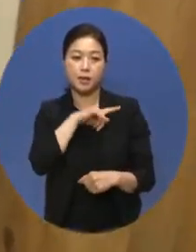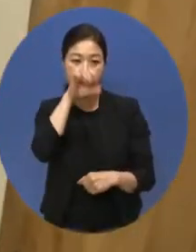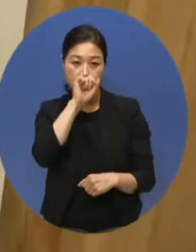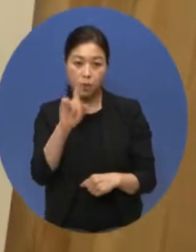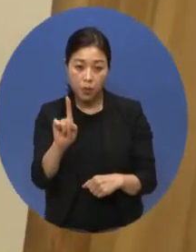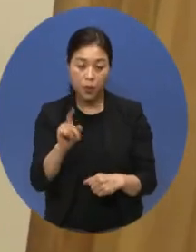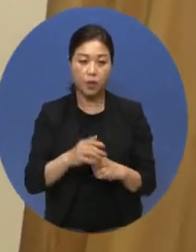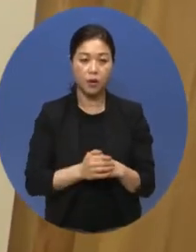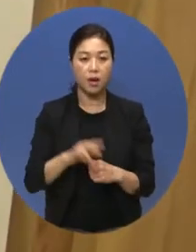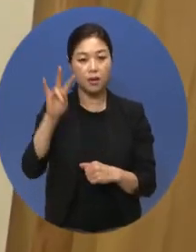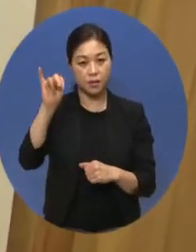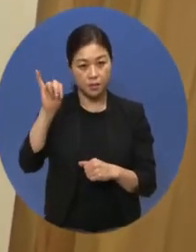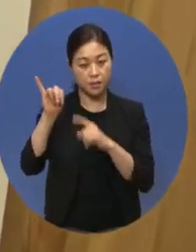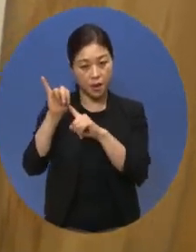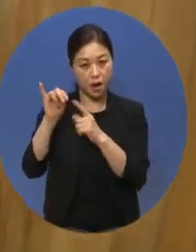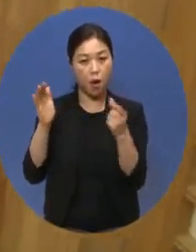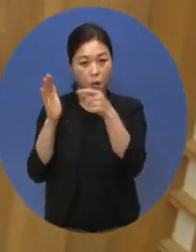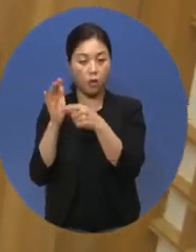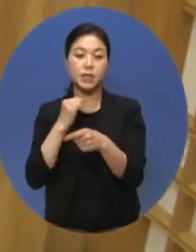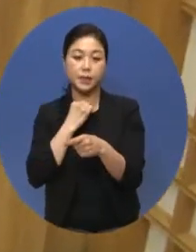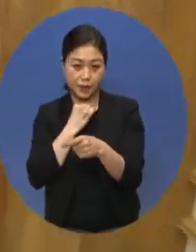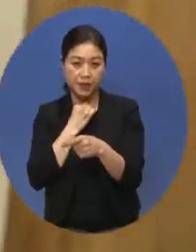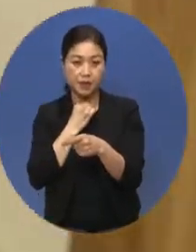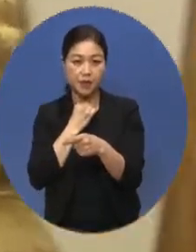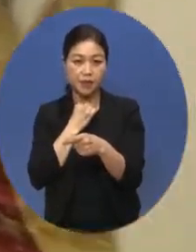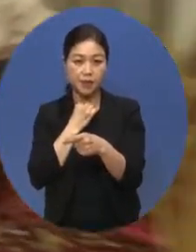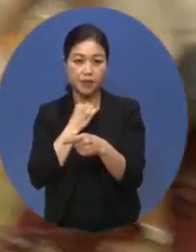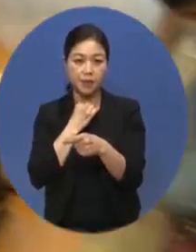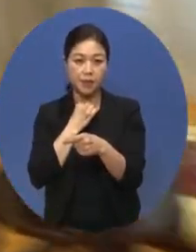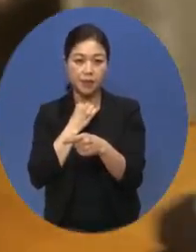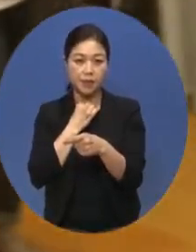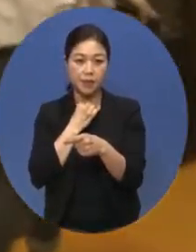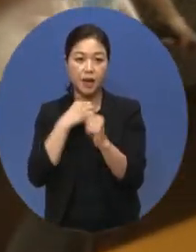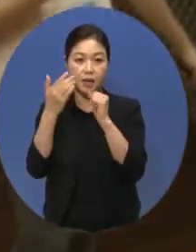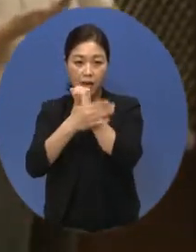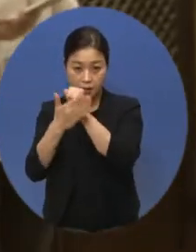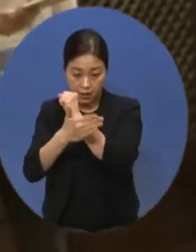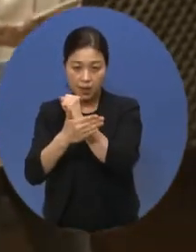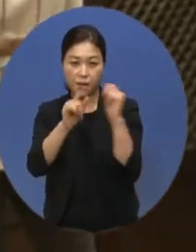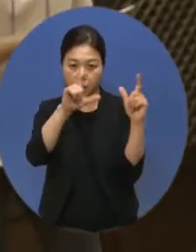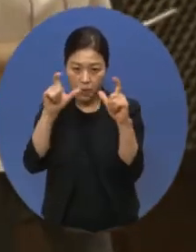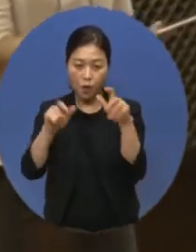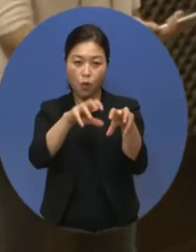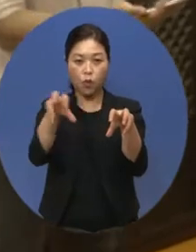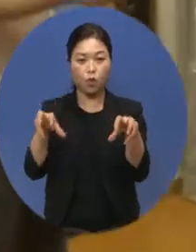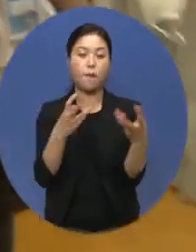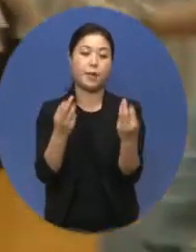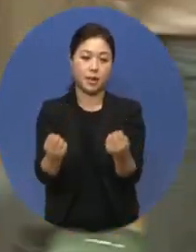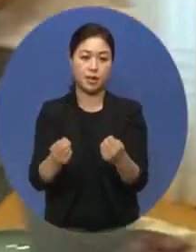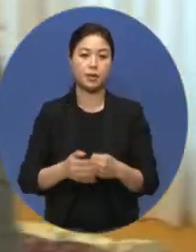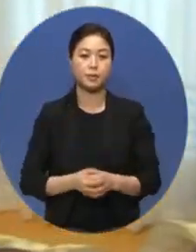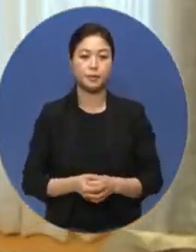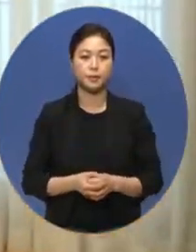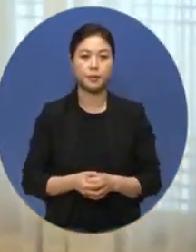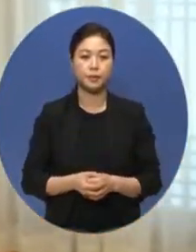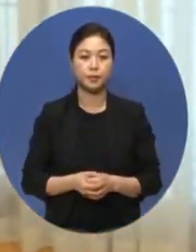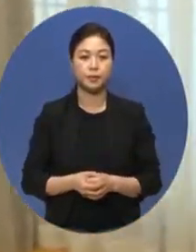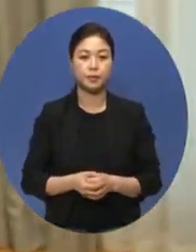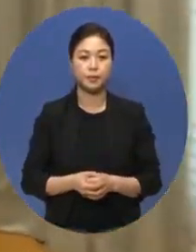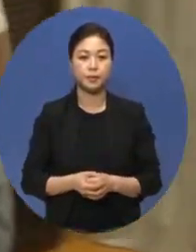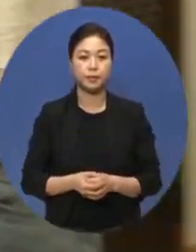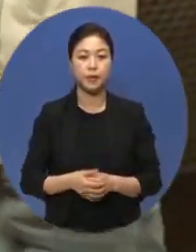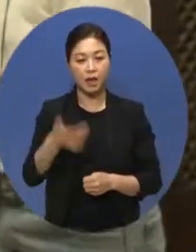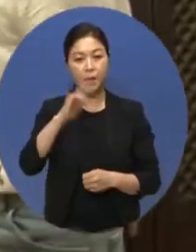점은 인스타그램에 업로드하고 싶은 사진 찍을 만한 장소가 너무 많았던 점이다.